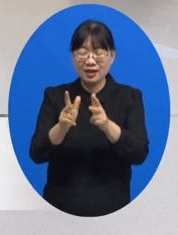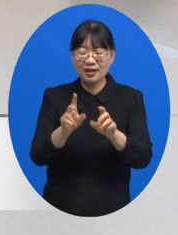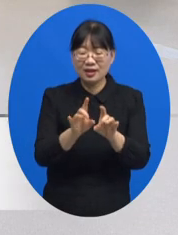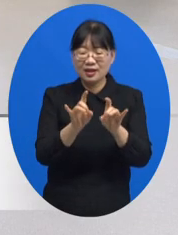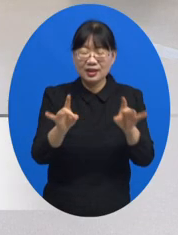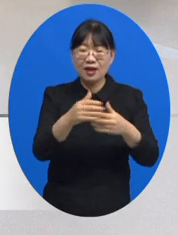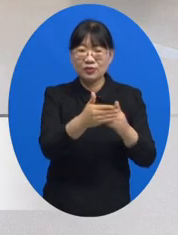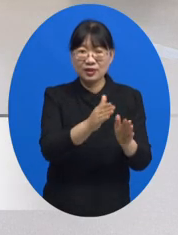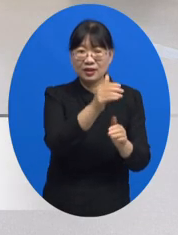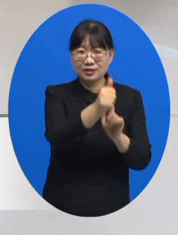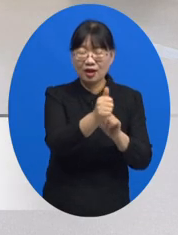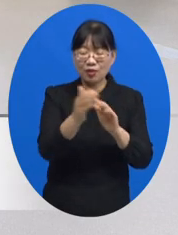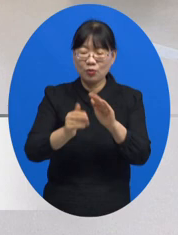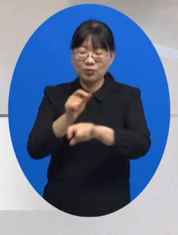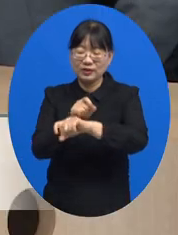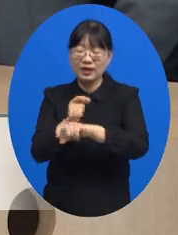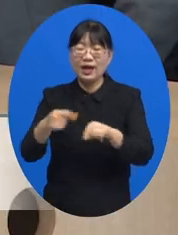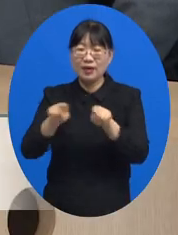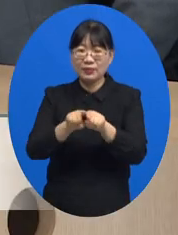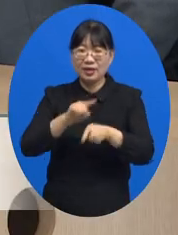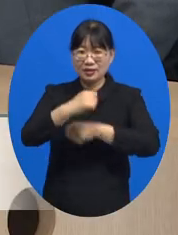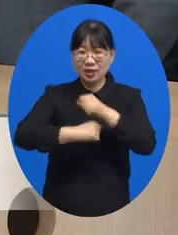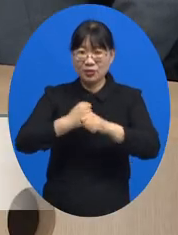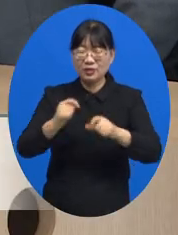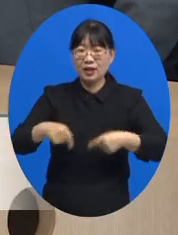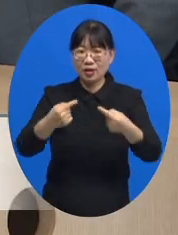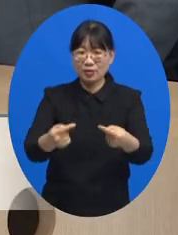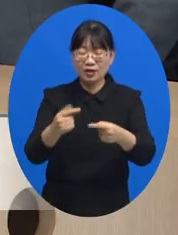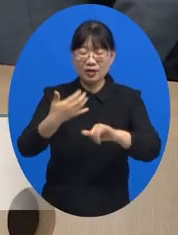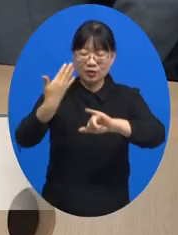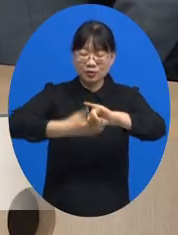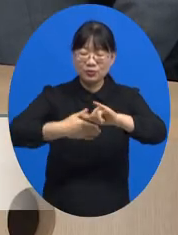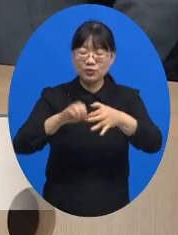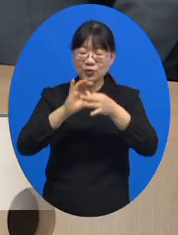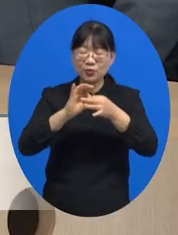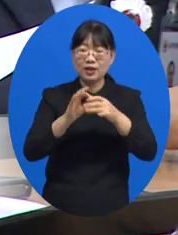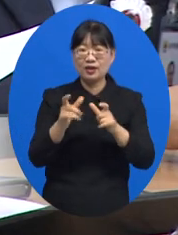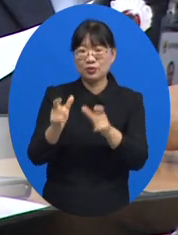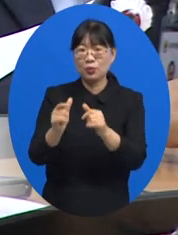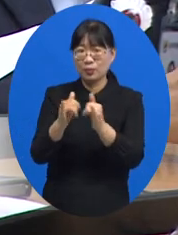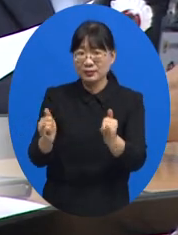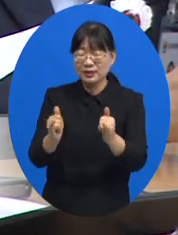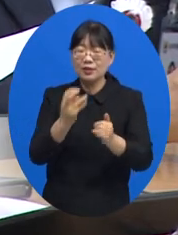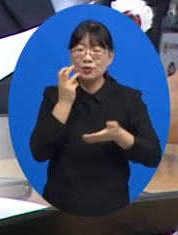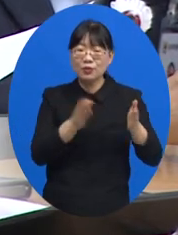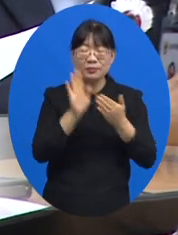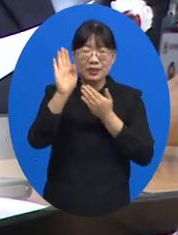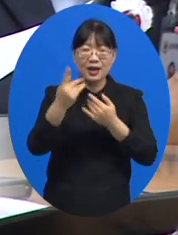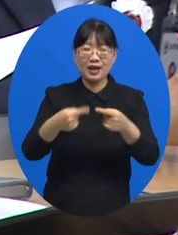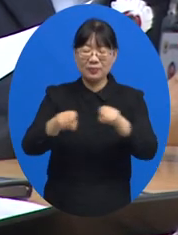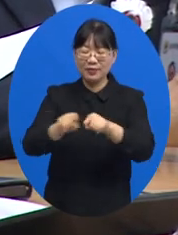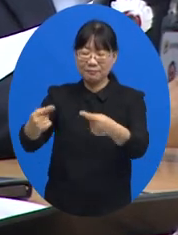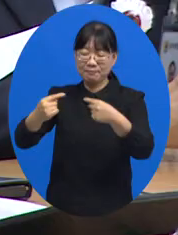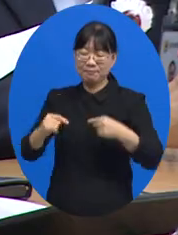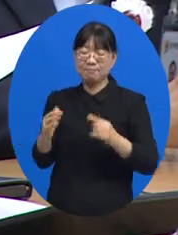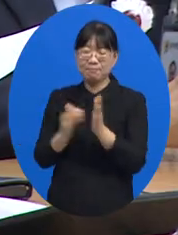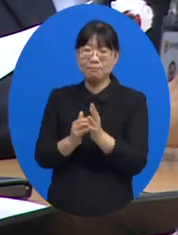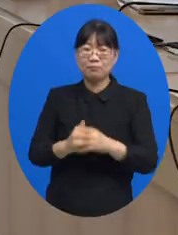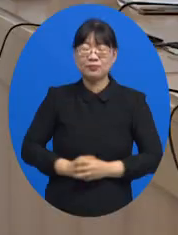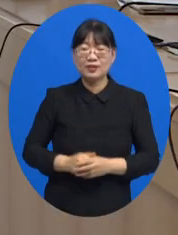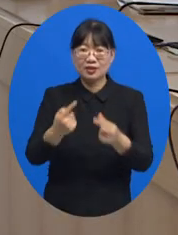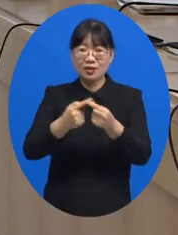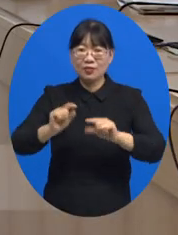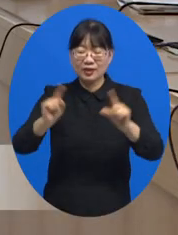각실 국장들과도 공무원들이 자유롭게 참석하고 유튜브 생중계를 통해 도민들도 경기도의 미래에 함께 했습니다